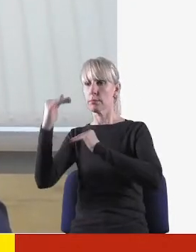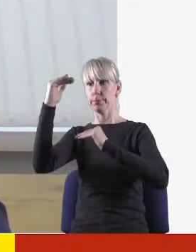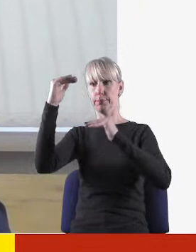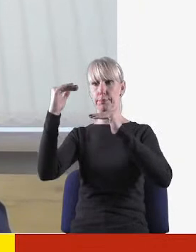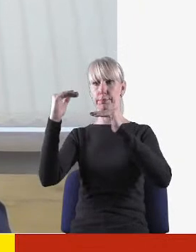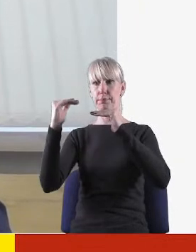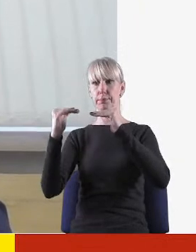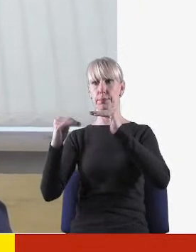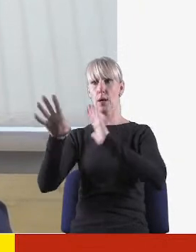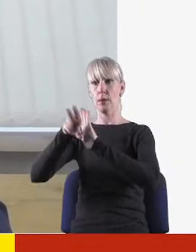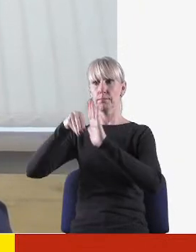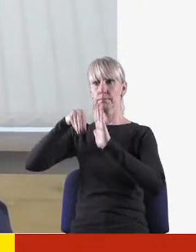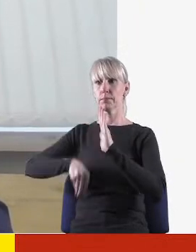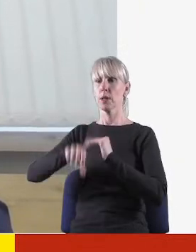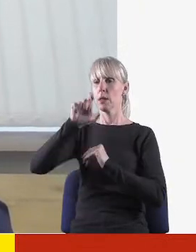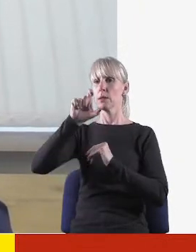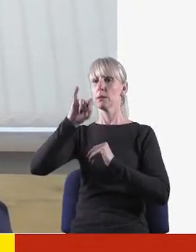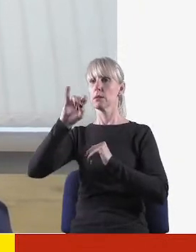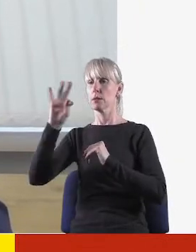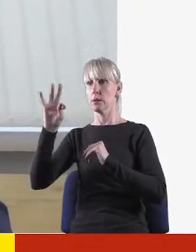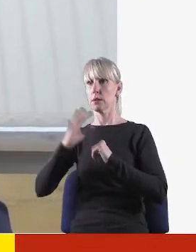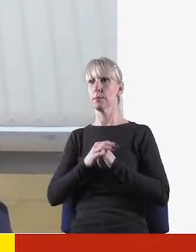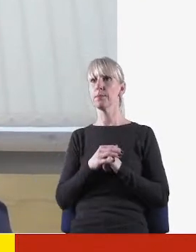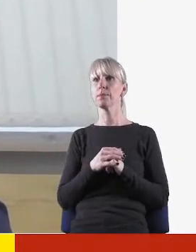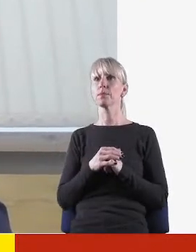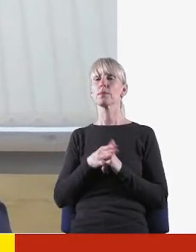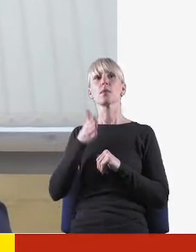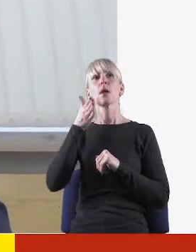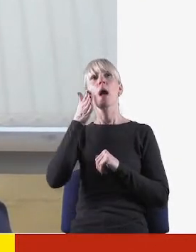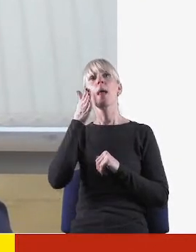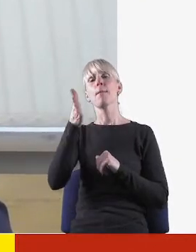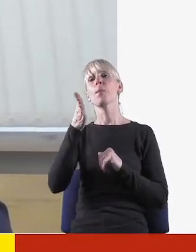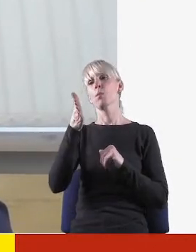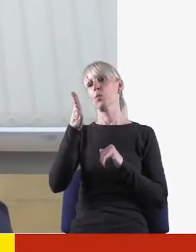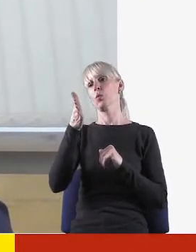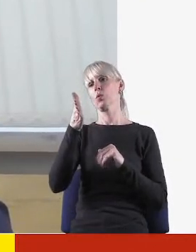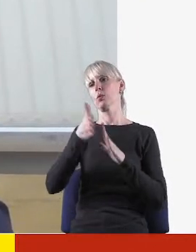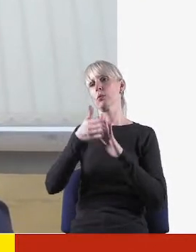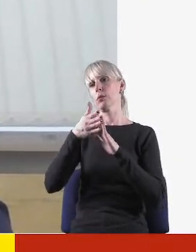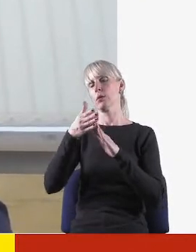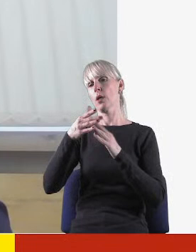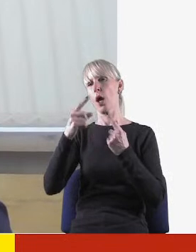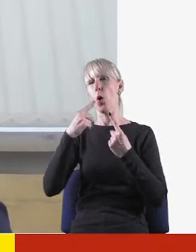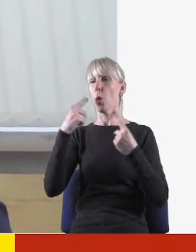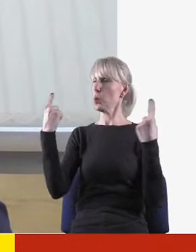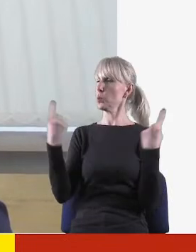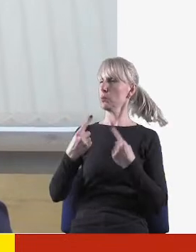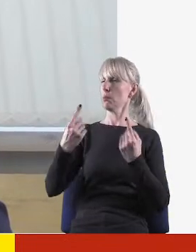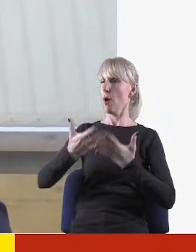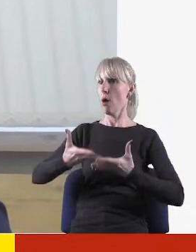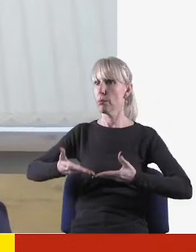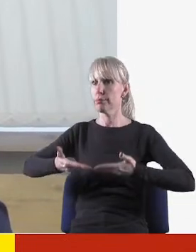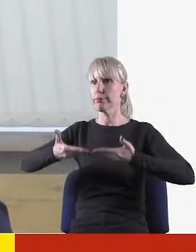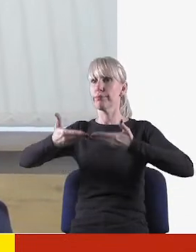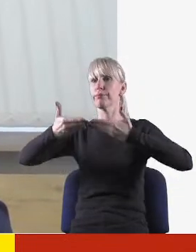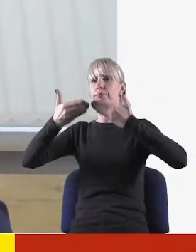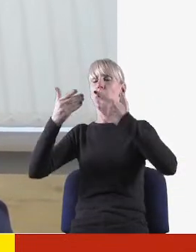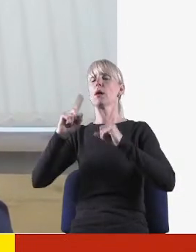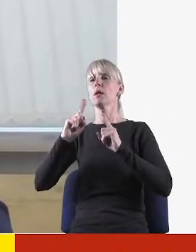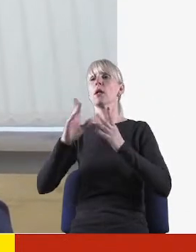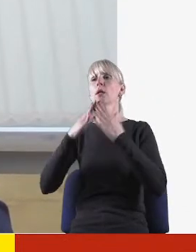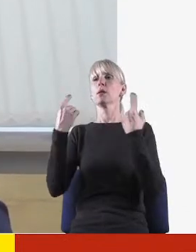zmniejszone dochody z CIT-u do nas, ale potem to się wszystko odbiło znakomicie i potrafili. I mamy w tej chwili taką sytuację, która